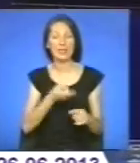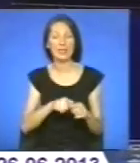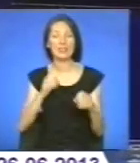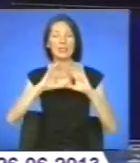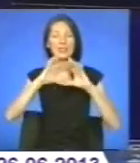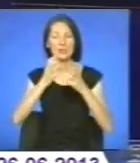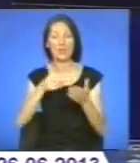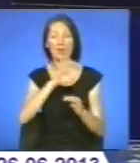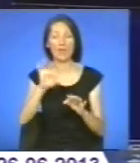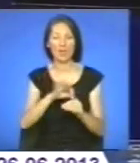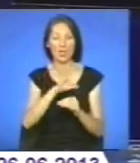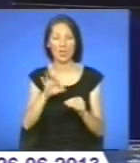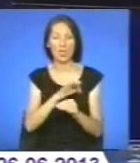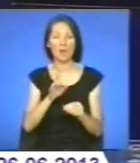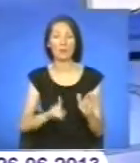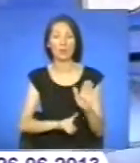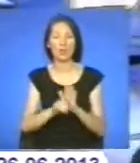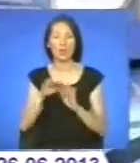урочистого заходу о 16-й годині.